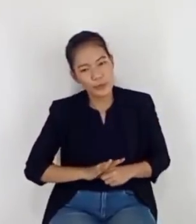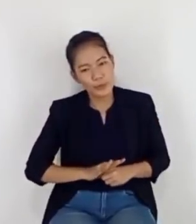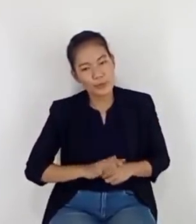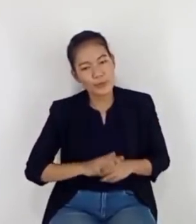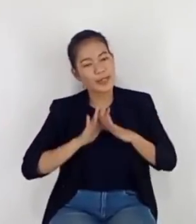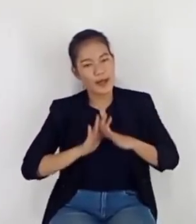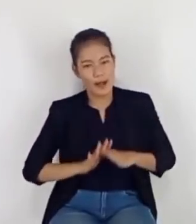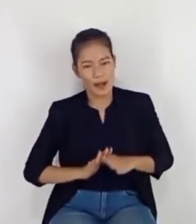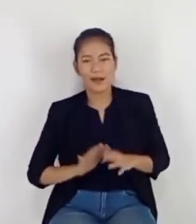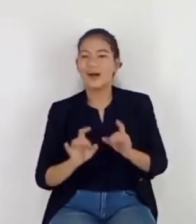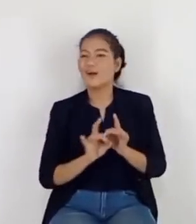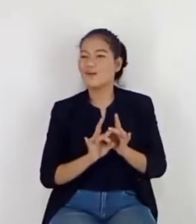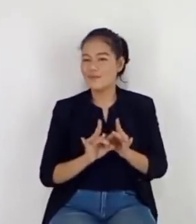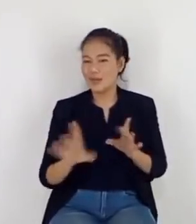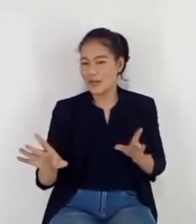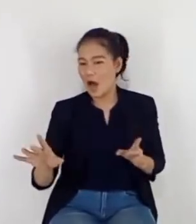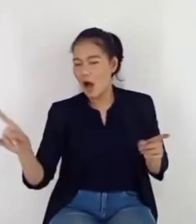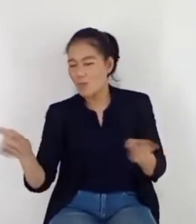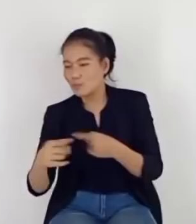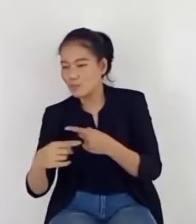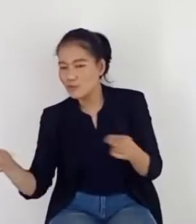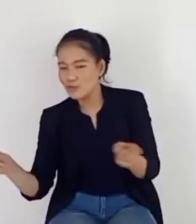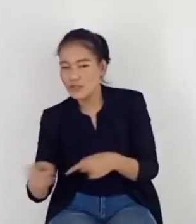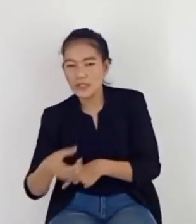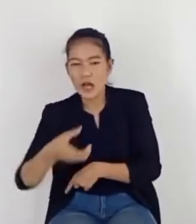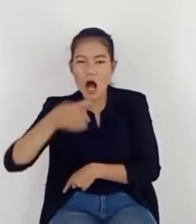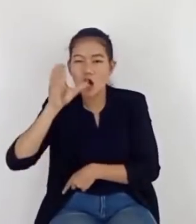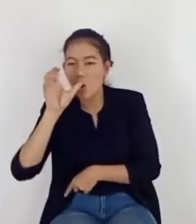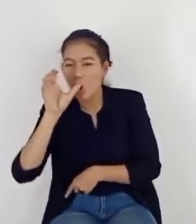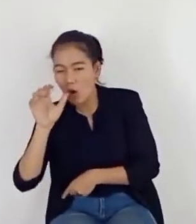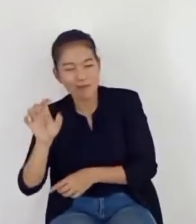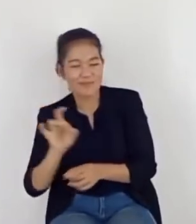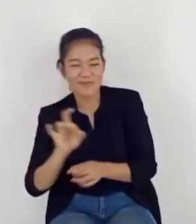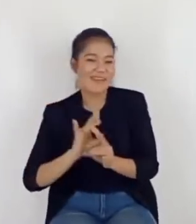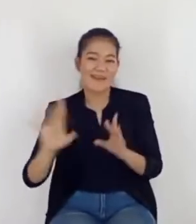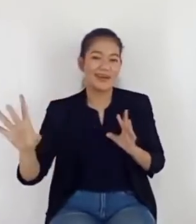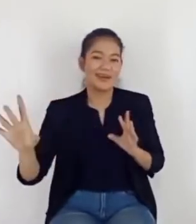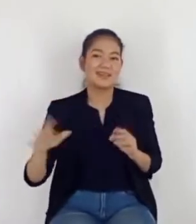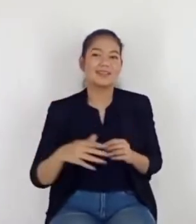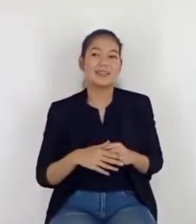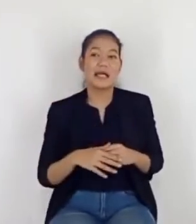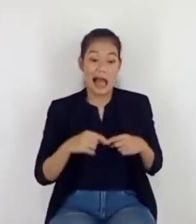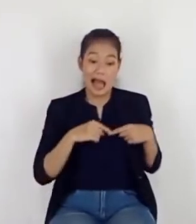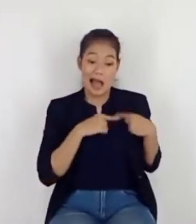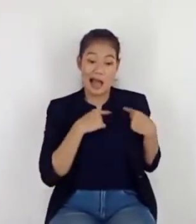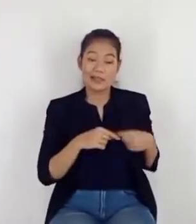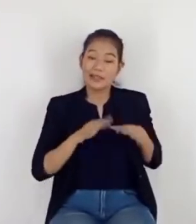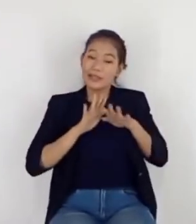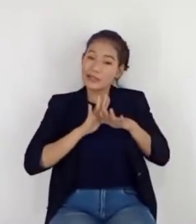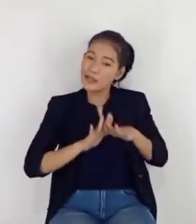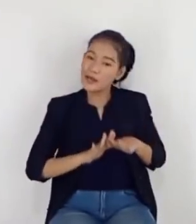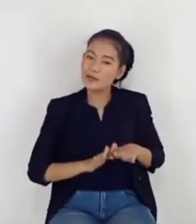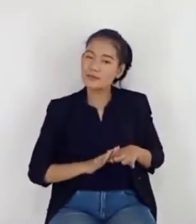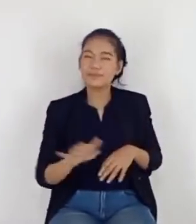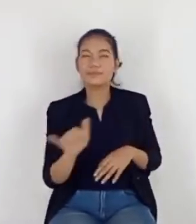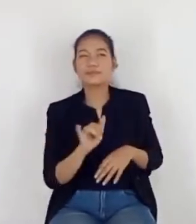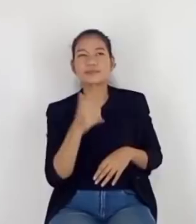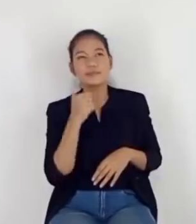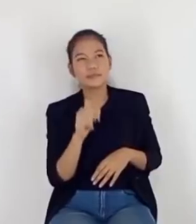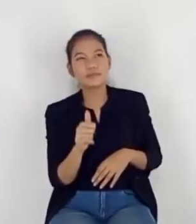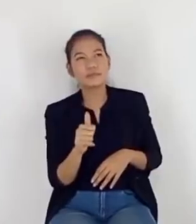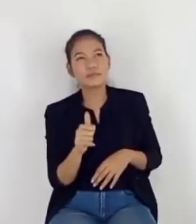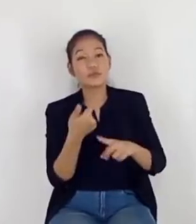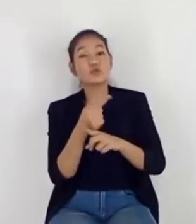Beda ketenangan yang diberikan oleh musik atau minum alkohol. Ketenangan hati itu seperti